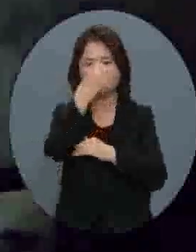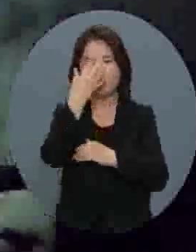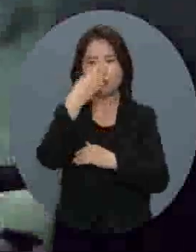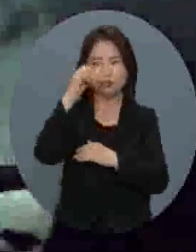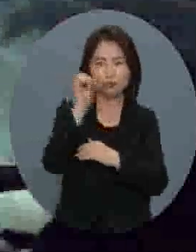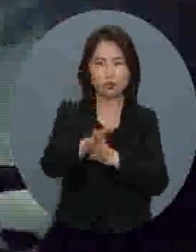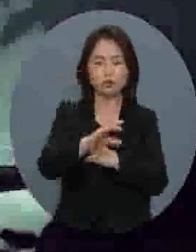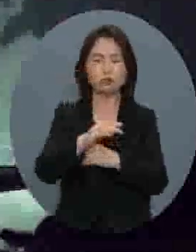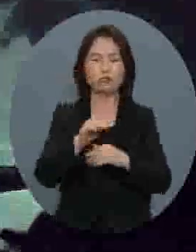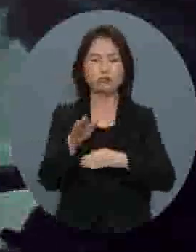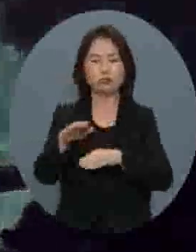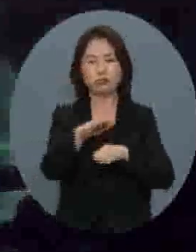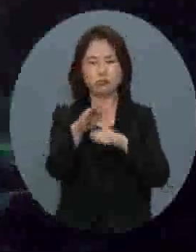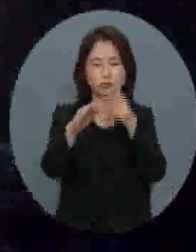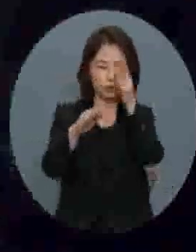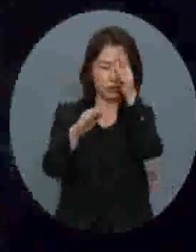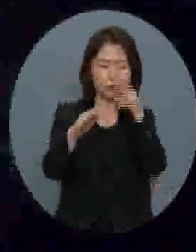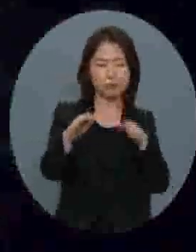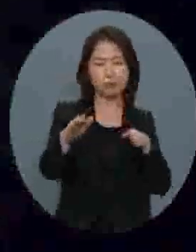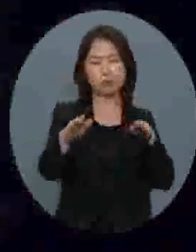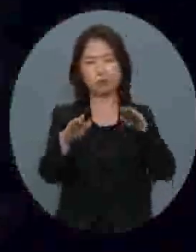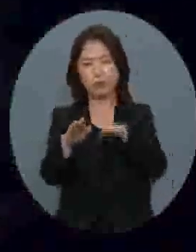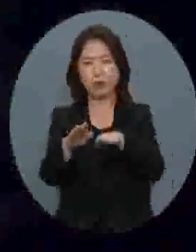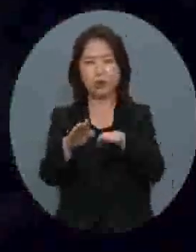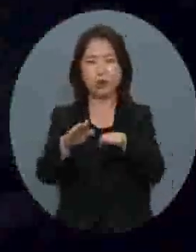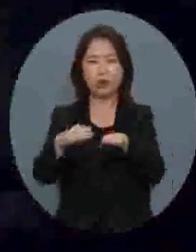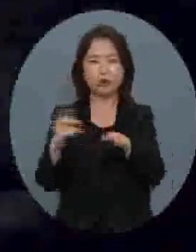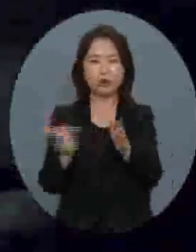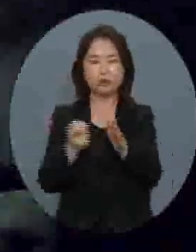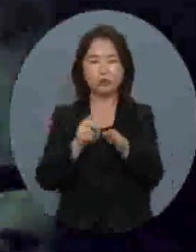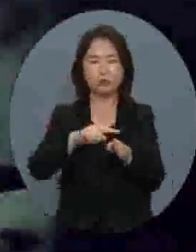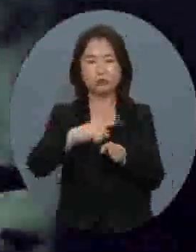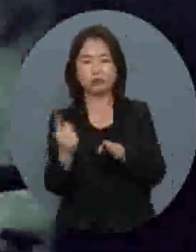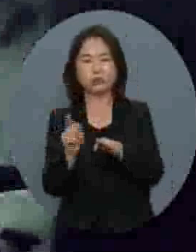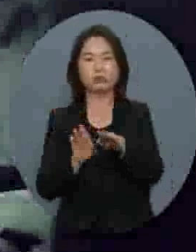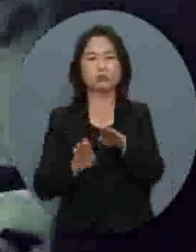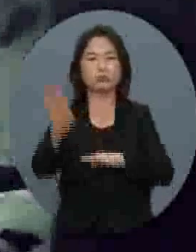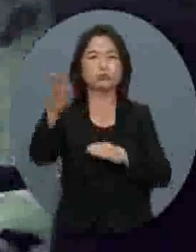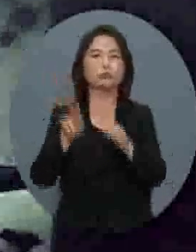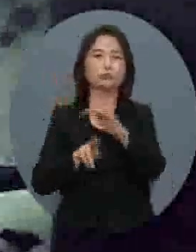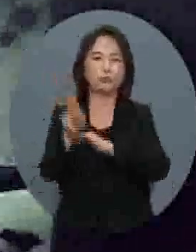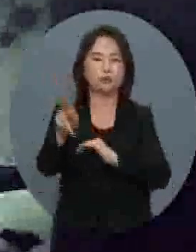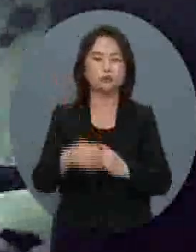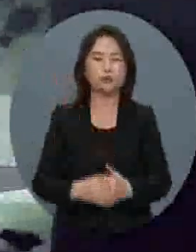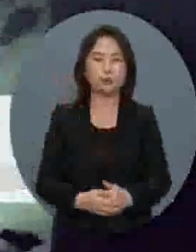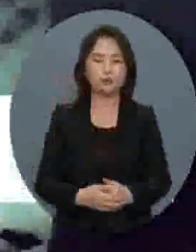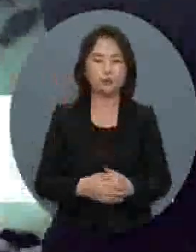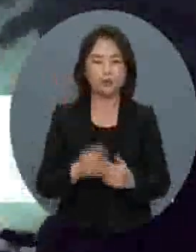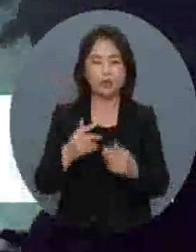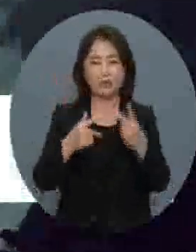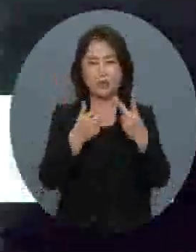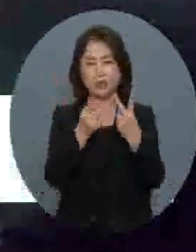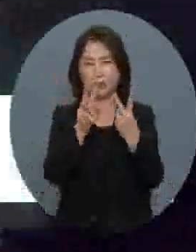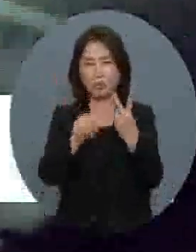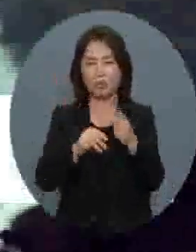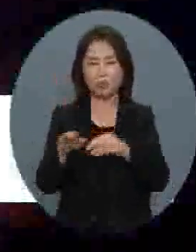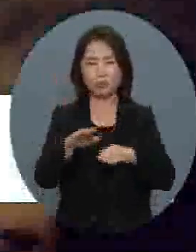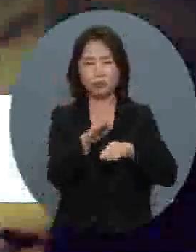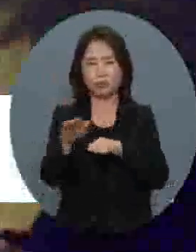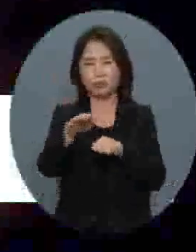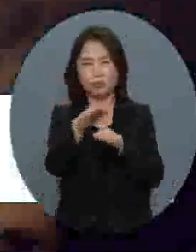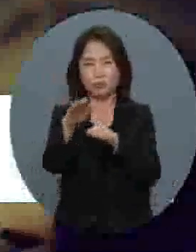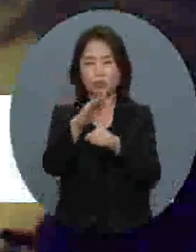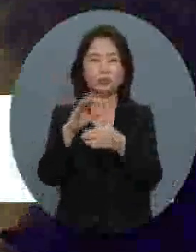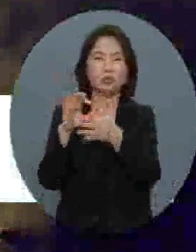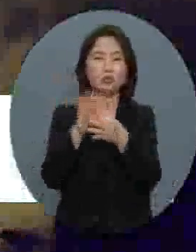무시하고 내달리다가 순찰차가 차량 옆에 멈추자 다시 속도를 올리며 달아납니다. 2km 넘게 경찰의